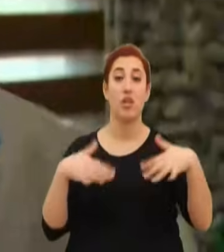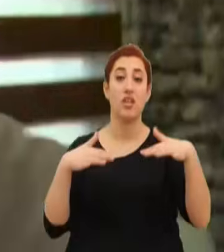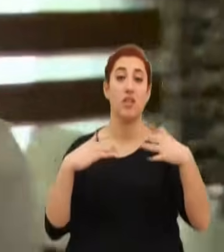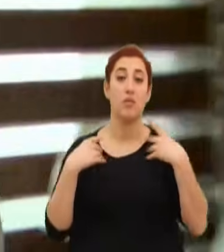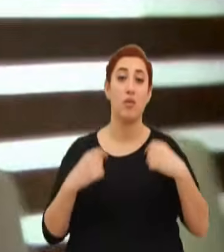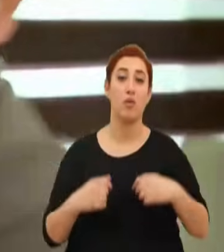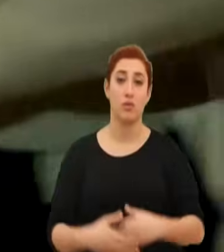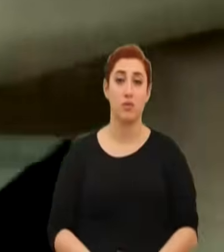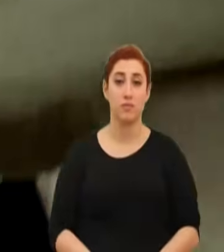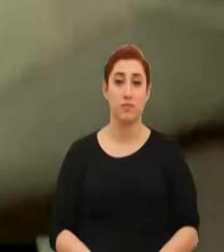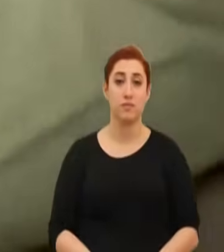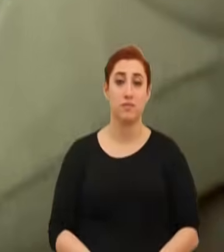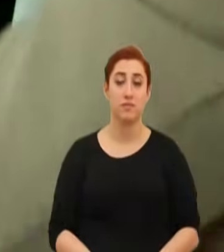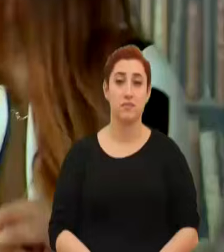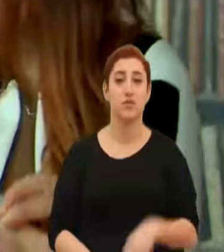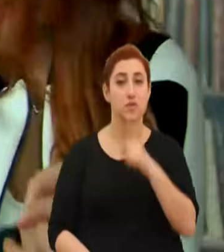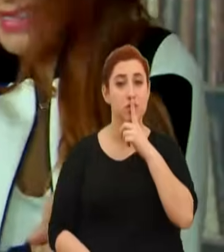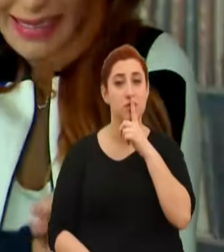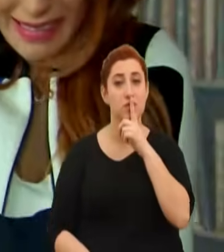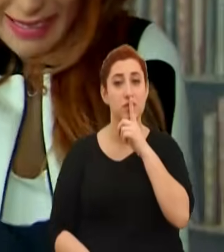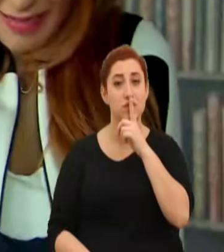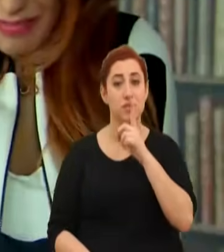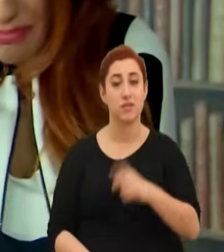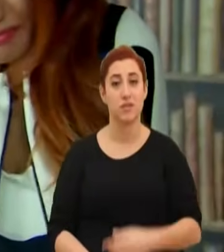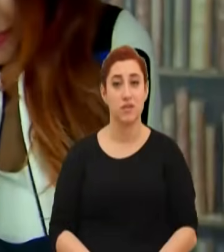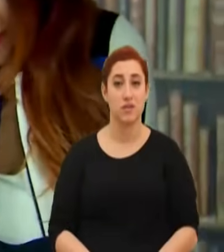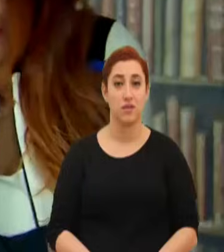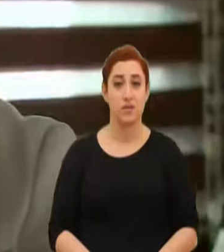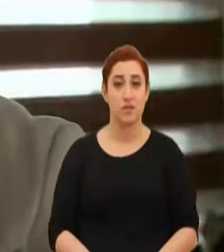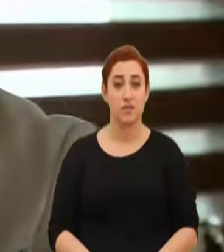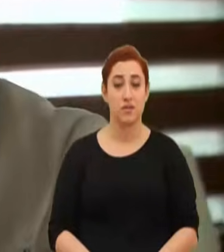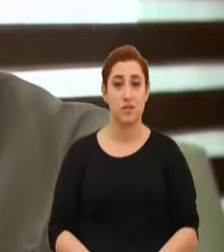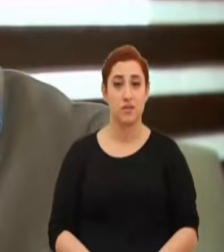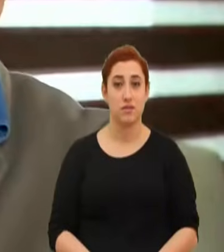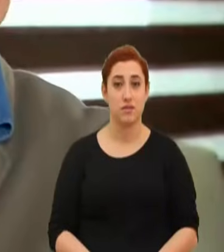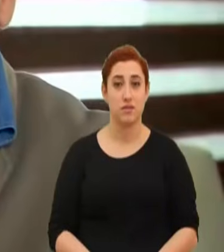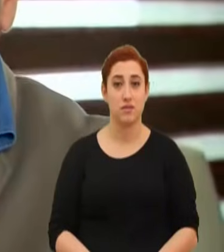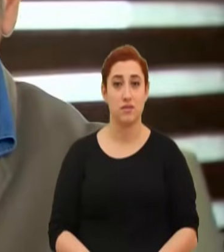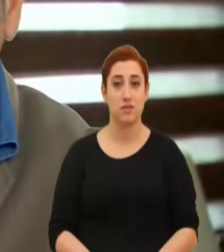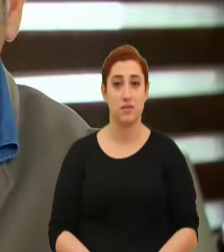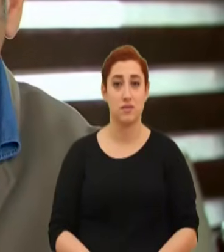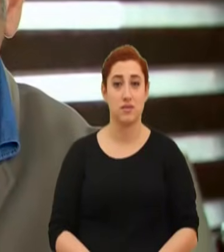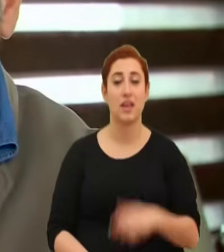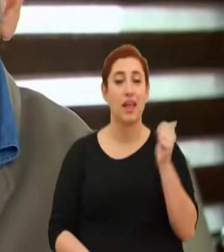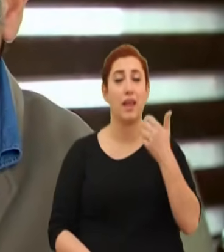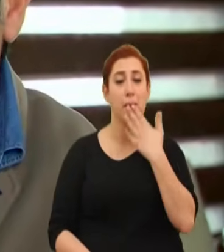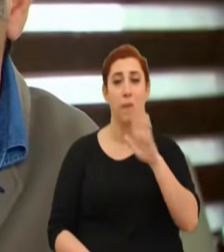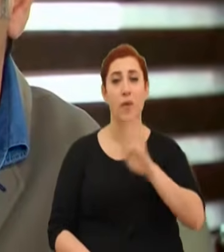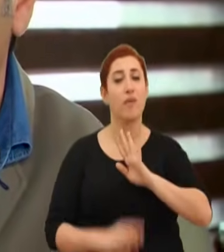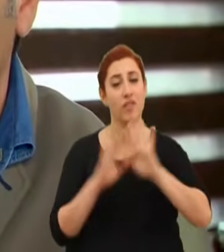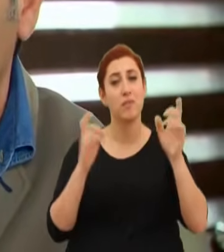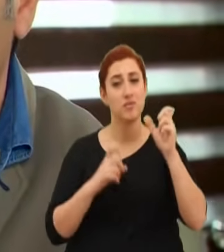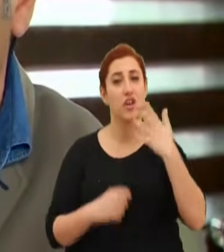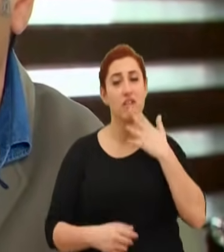ellerim titremeye başladı benim. Titreyen ellerini gösteriyordu ki Sarp teselli eder gibi elinden tutup yüzüğü kapattı. Gerek yok.